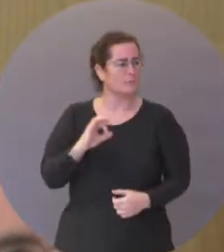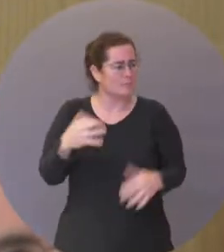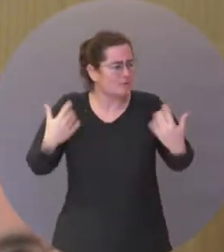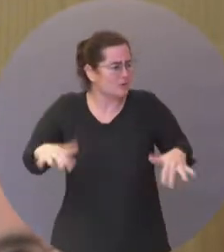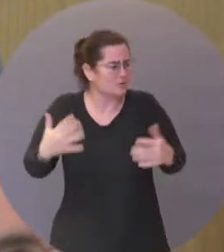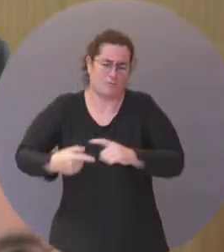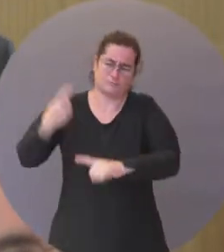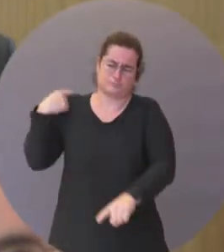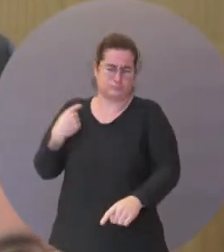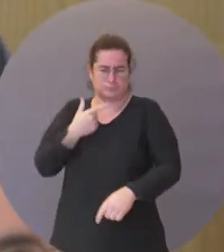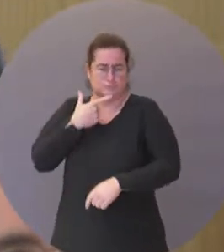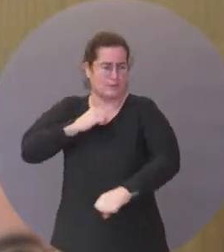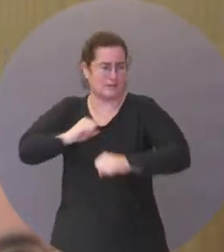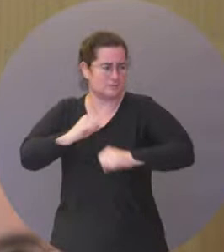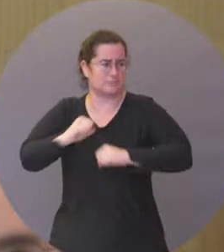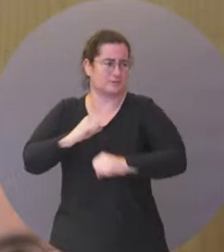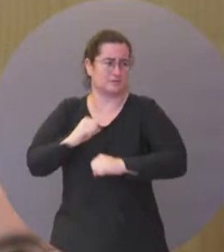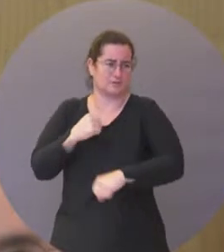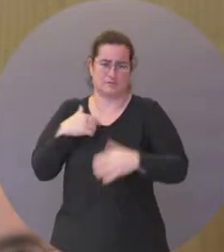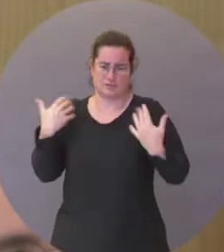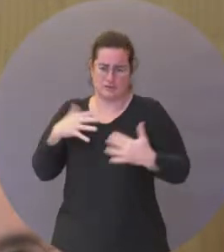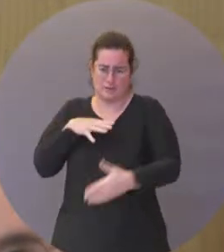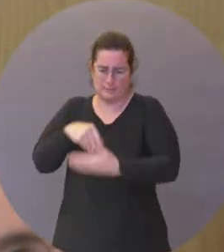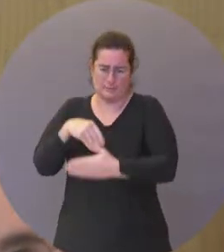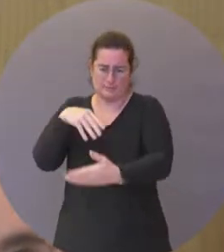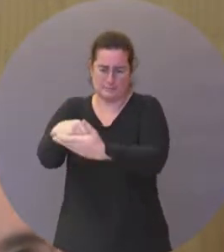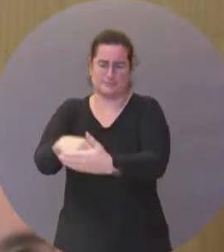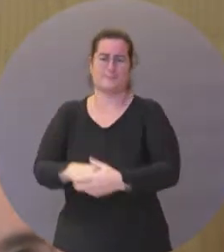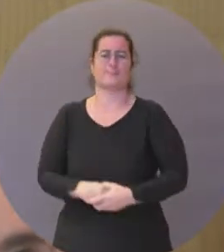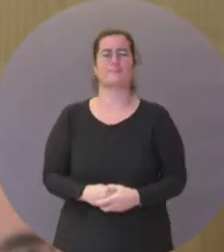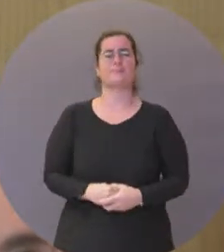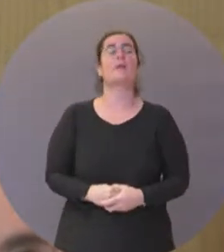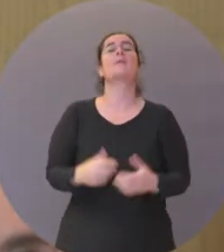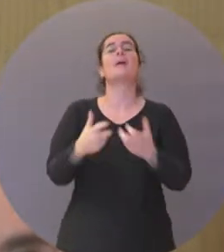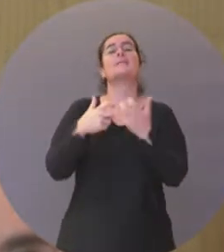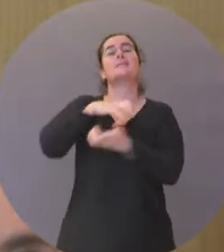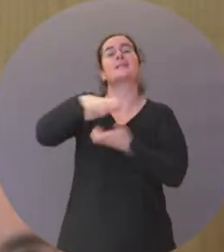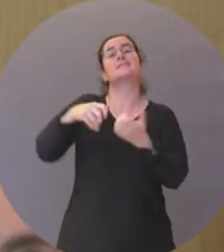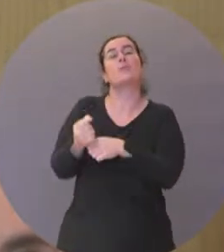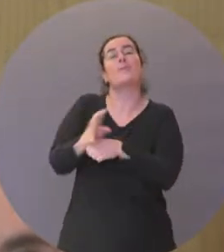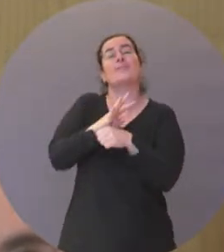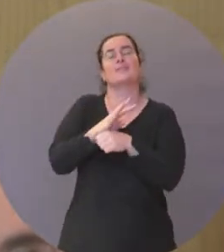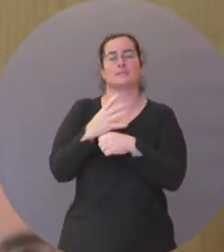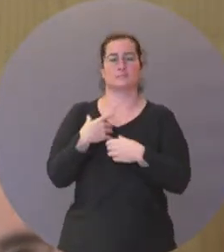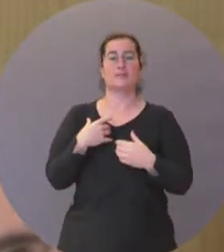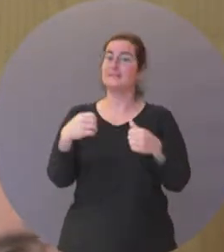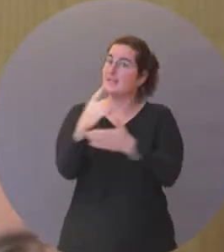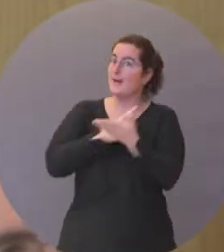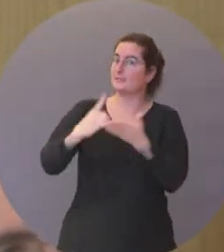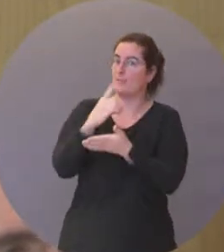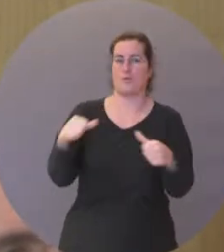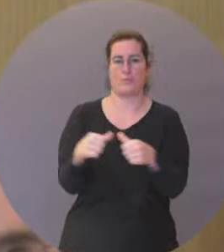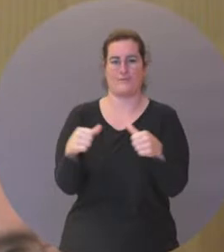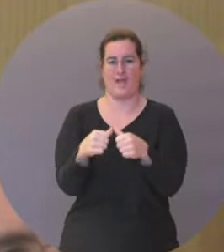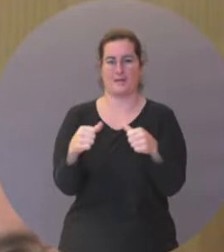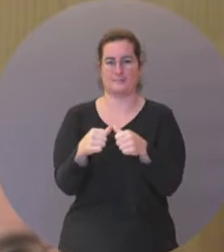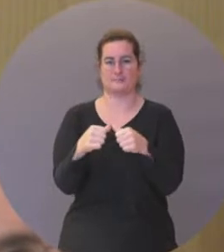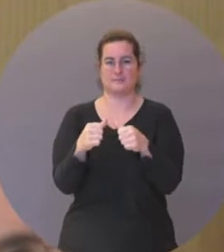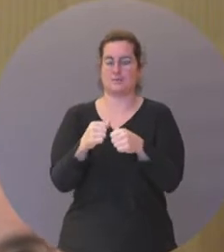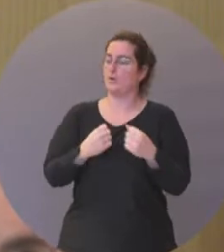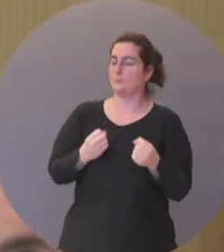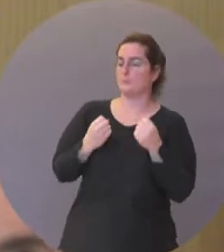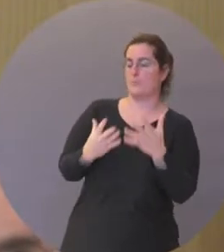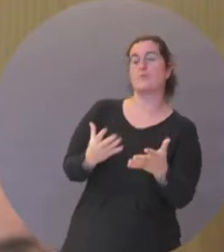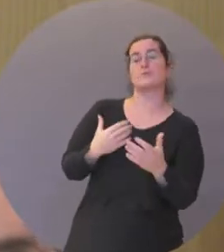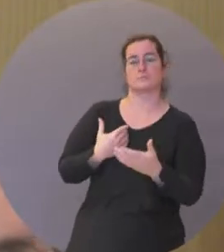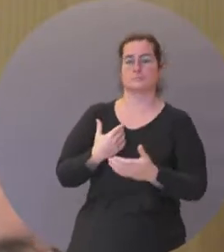depuis un certain temps face à la crise sanitaire tout d'abord le département a répondu présent en mettant en place un certain nombre d'actions à destination